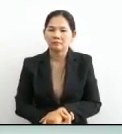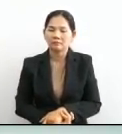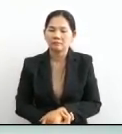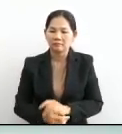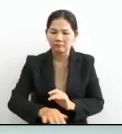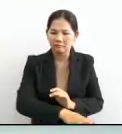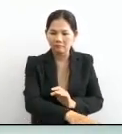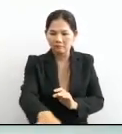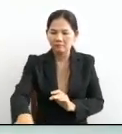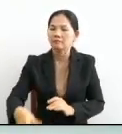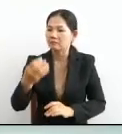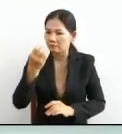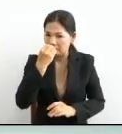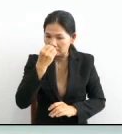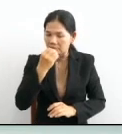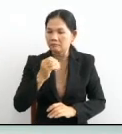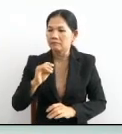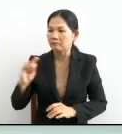chồng nấy sát